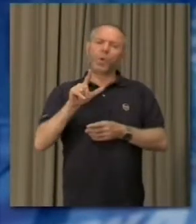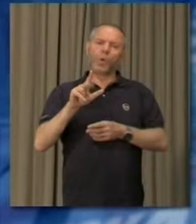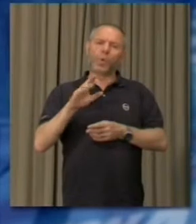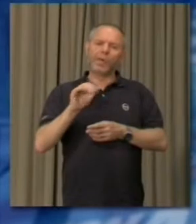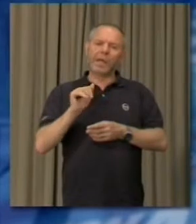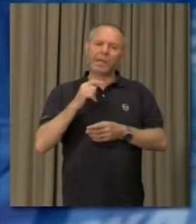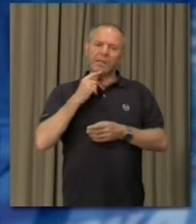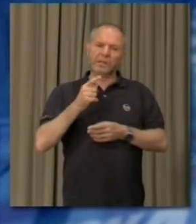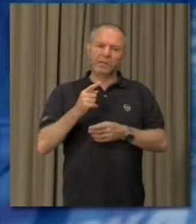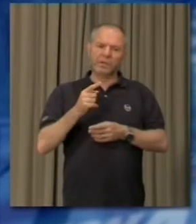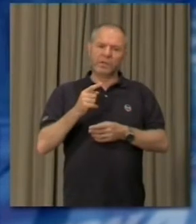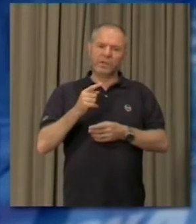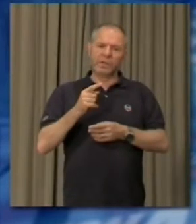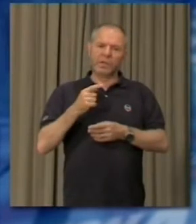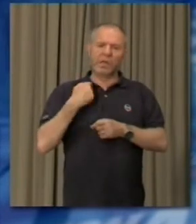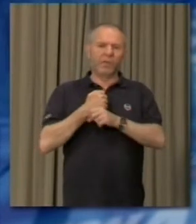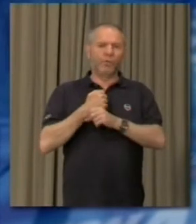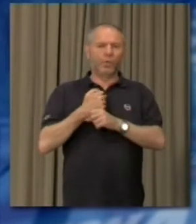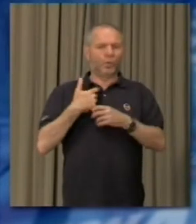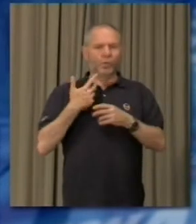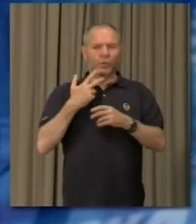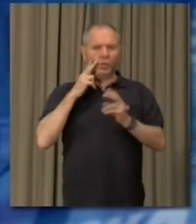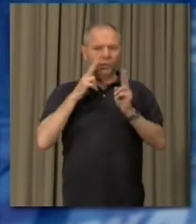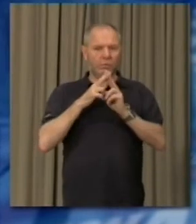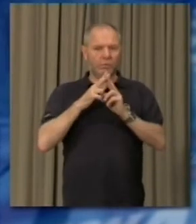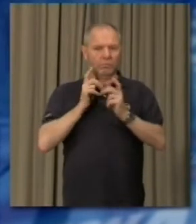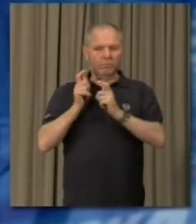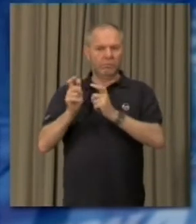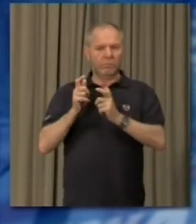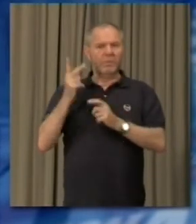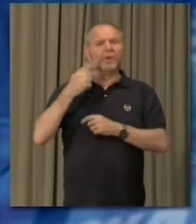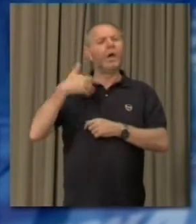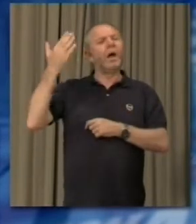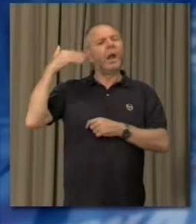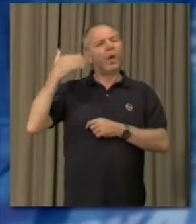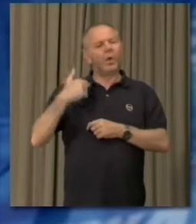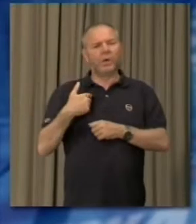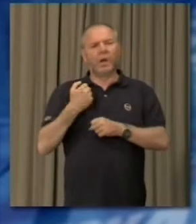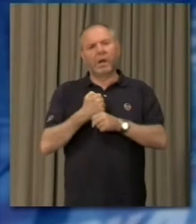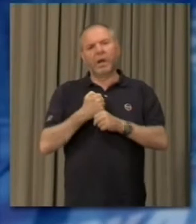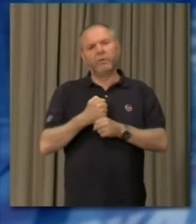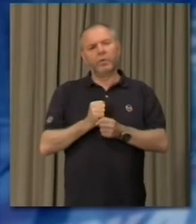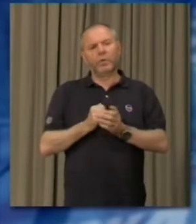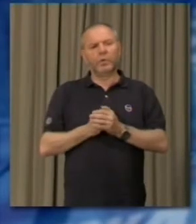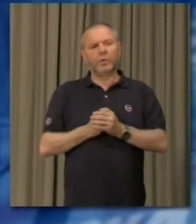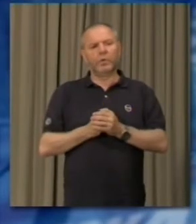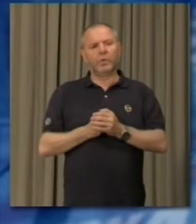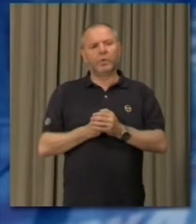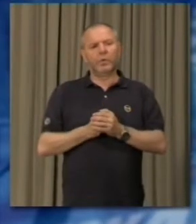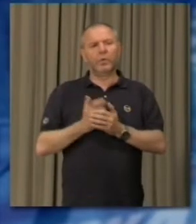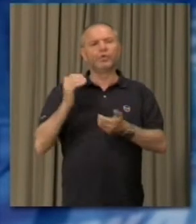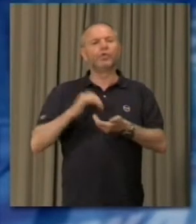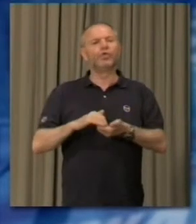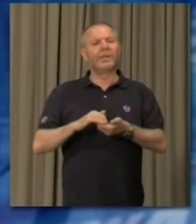un'opera sociale ma per un rapporto professionale, perché ai tempi lavoravo per una società